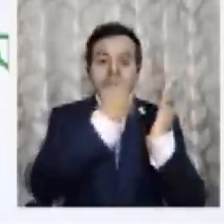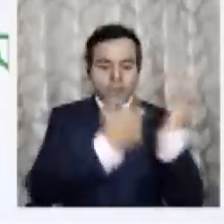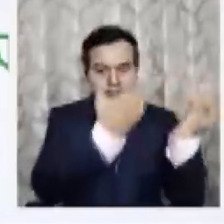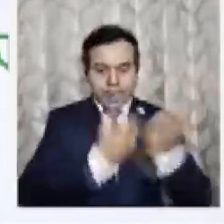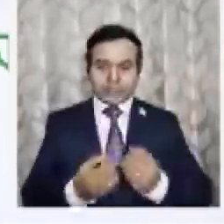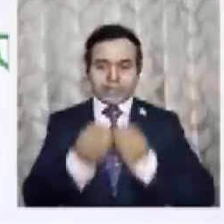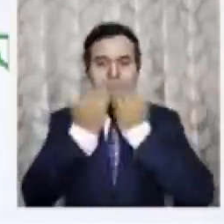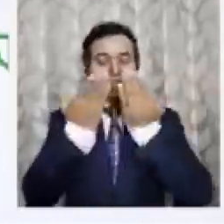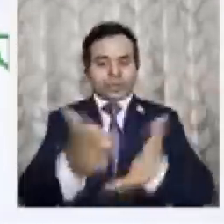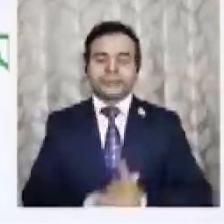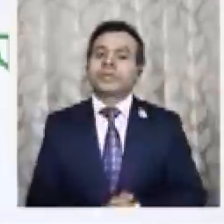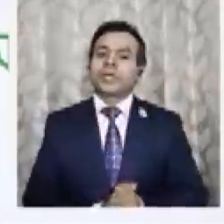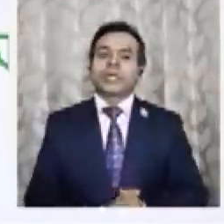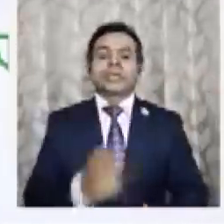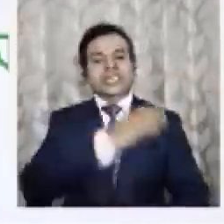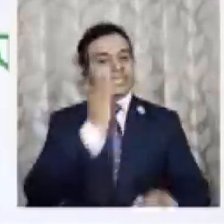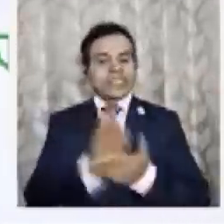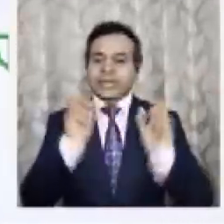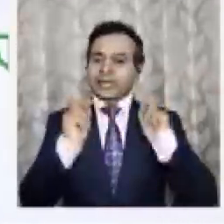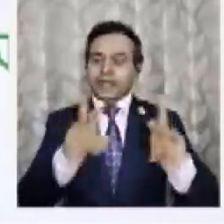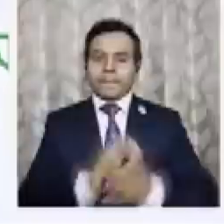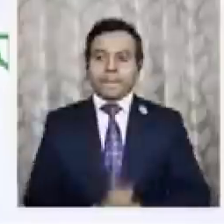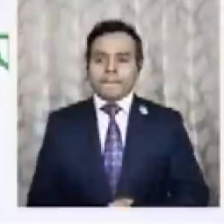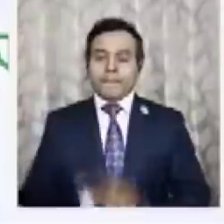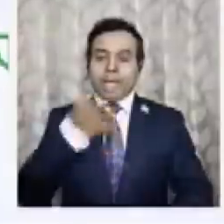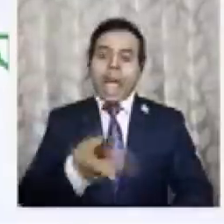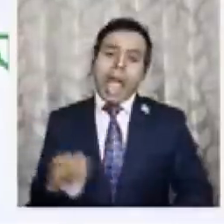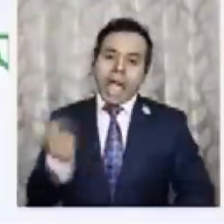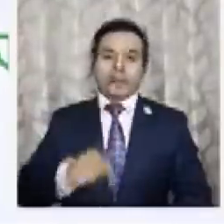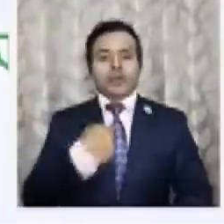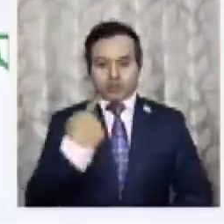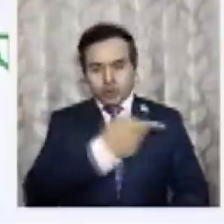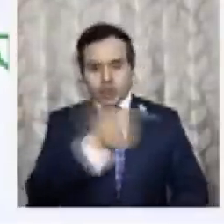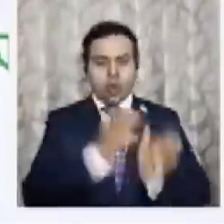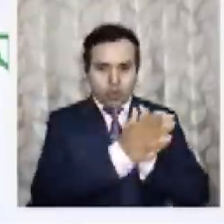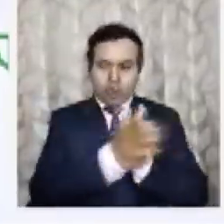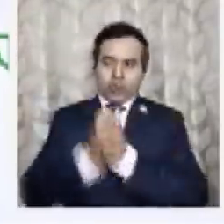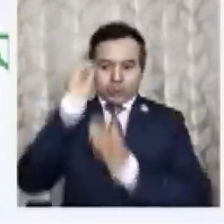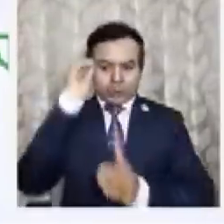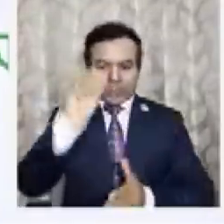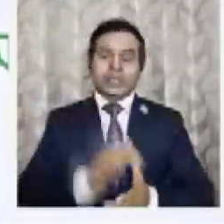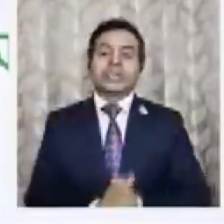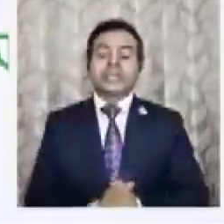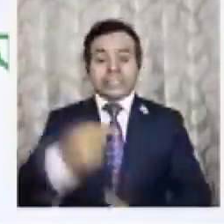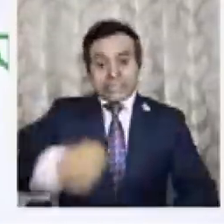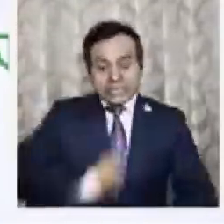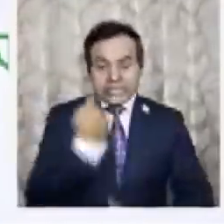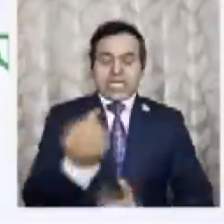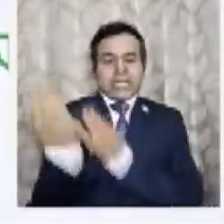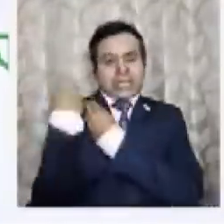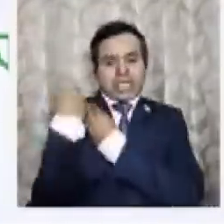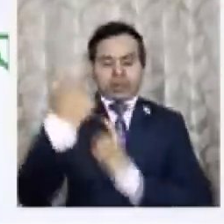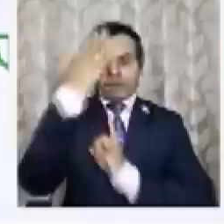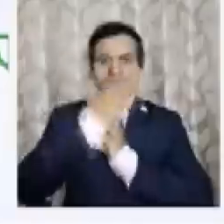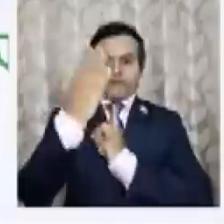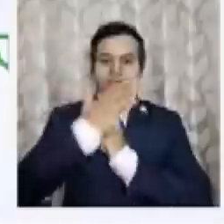সংস্থা 8 জুন 2020। এই ছিল আমাদের কাছে তথ্য। শেষ করব, তবে আবারও একই